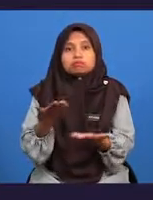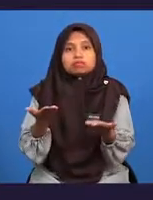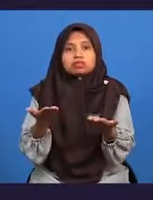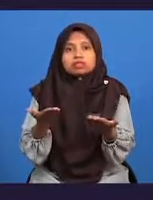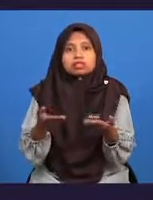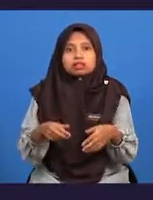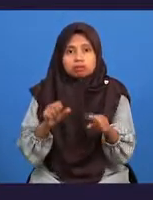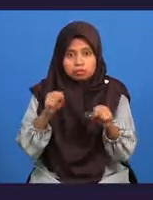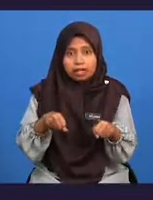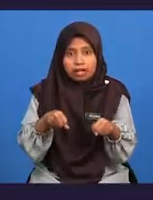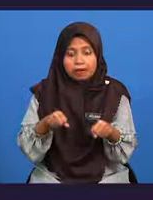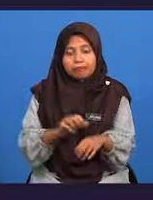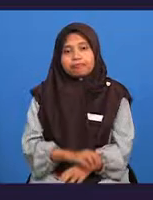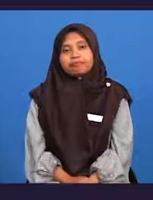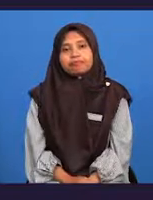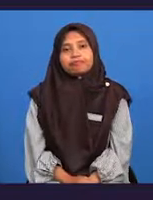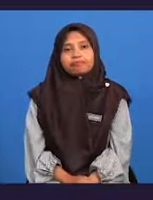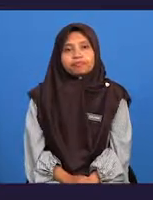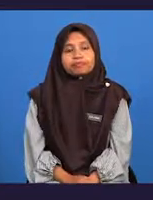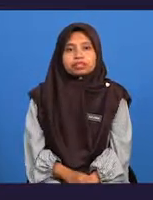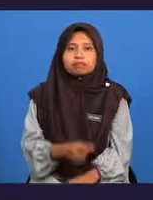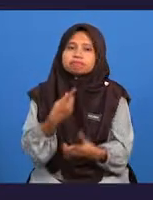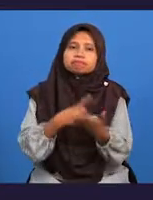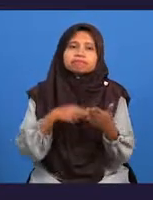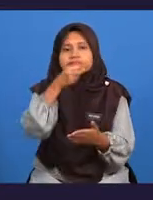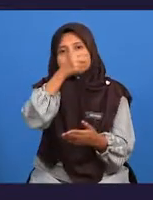anda. Apakah jawapannya murid-murid?